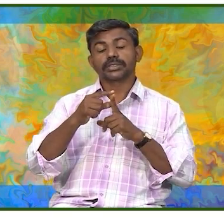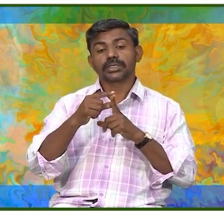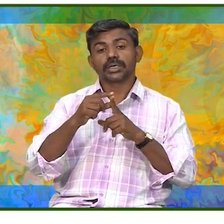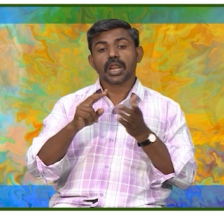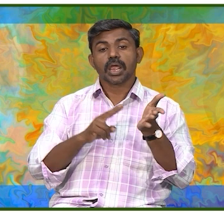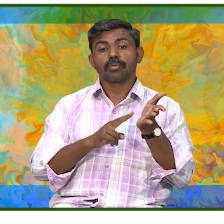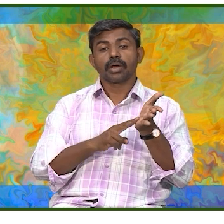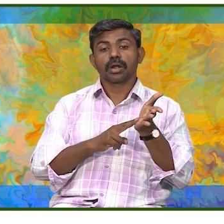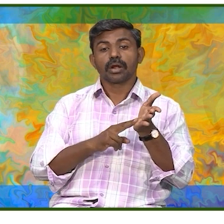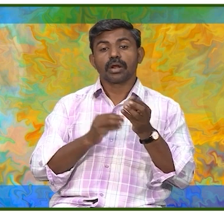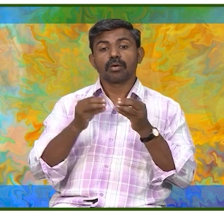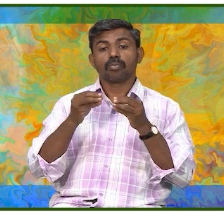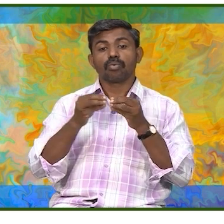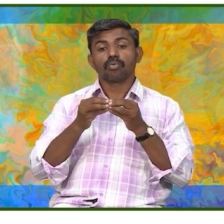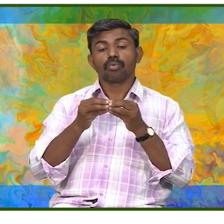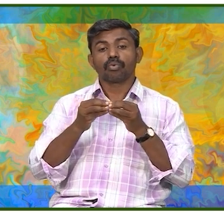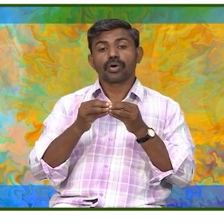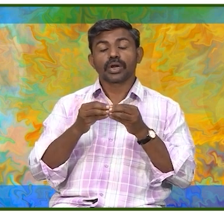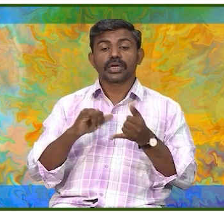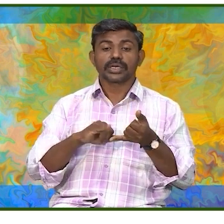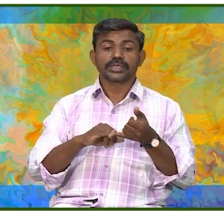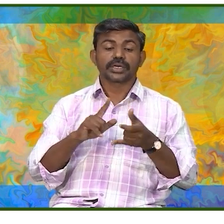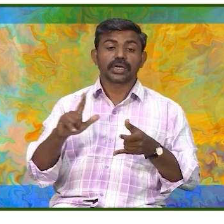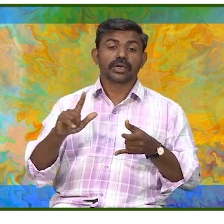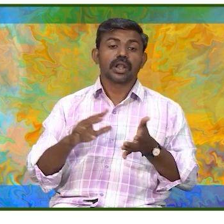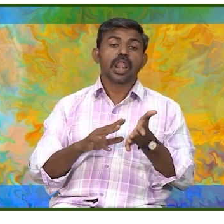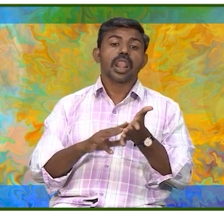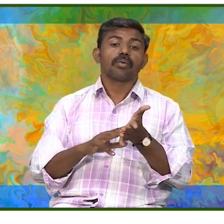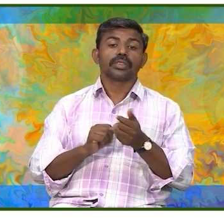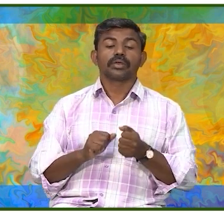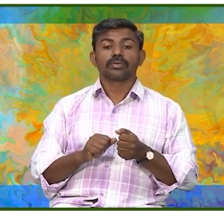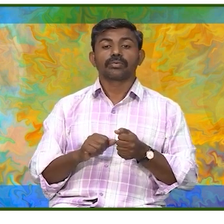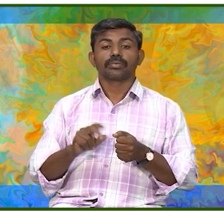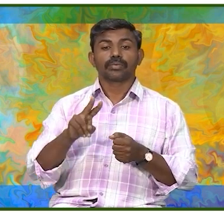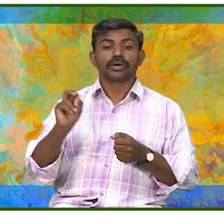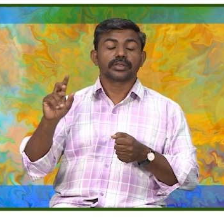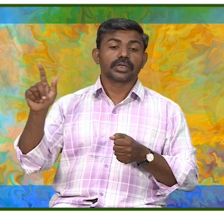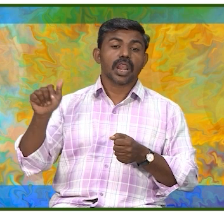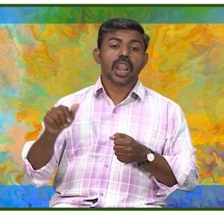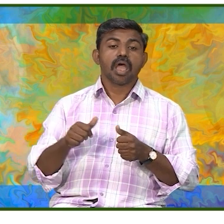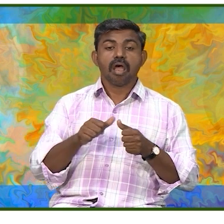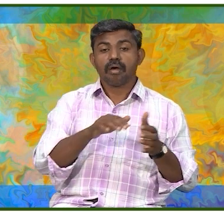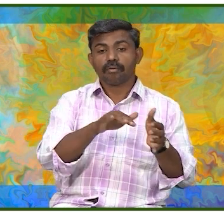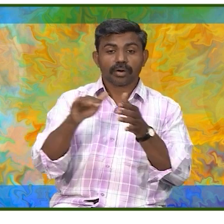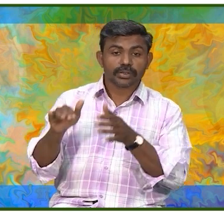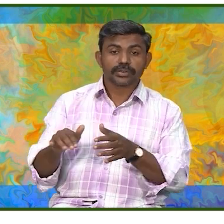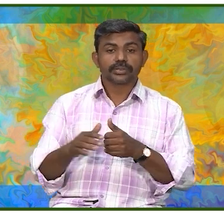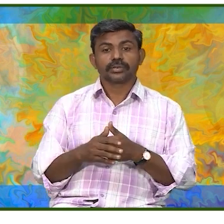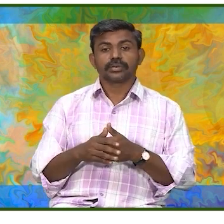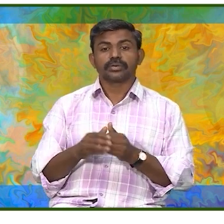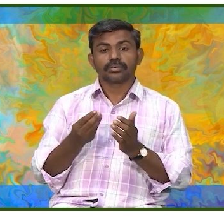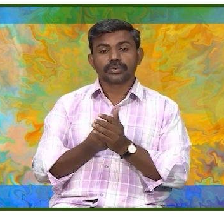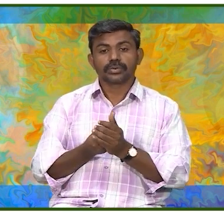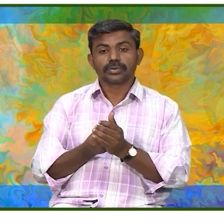பாகிஸ்தான், நேபாளம், பூட்டான், இலங்கை, மாலத்தீவு, அதுக்கப்புறம் 2007 ஆப்கானிஸ்தான் இணைஞ்சிருக்கு.